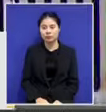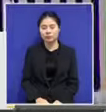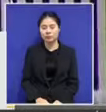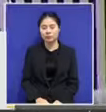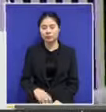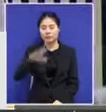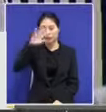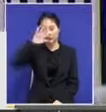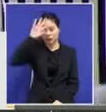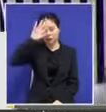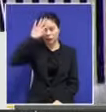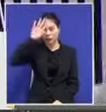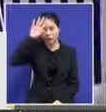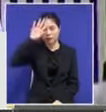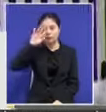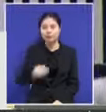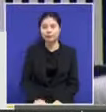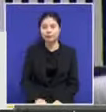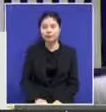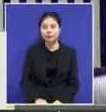คุณธนาธรจึงรุ่งเรืองกิจ